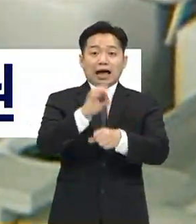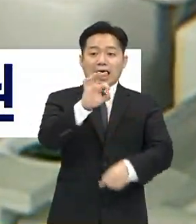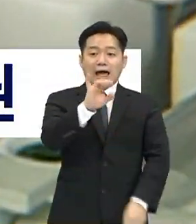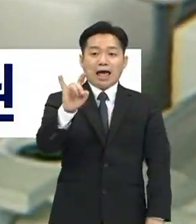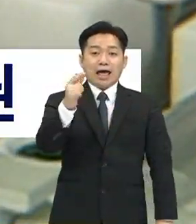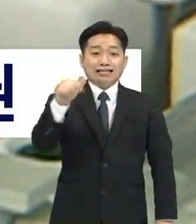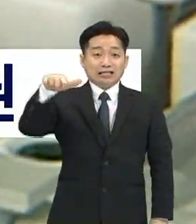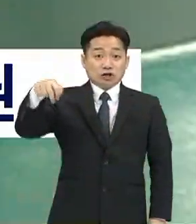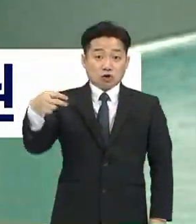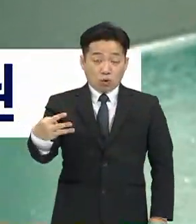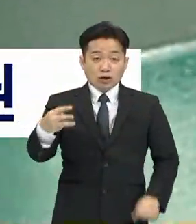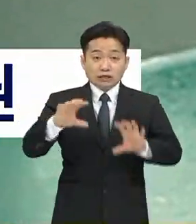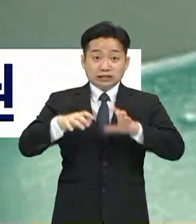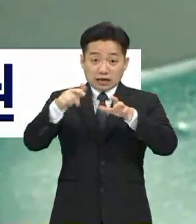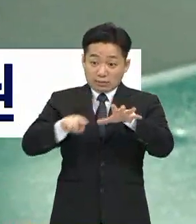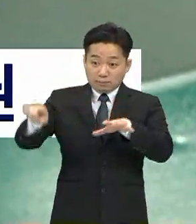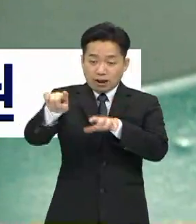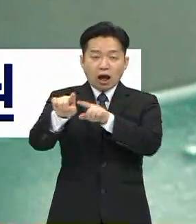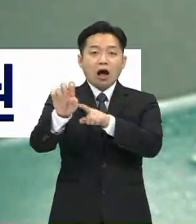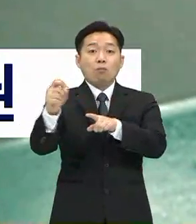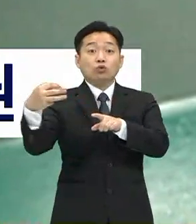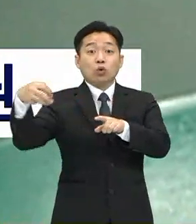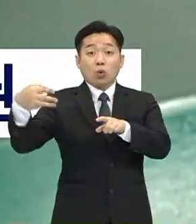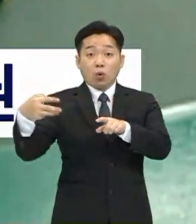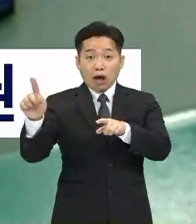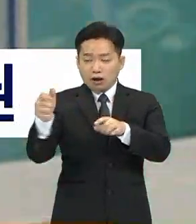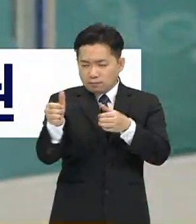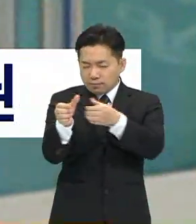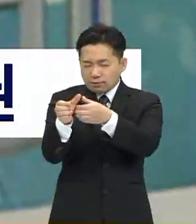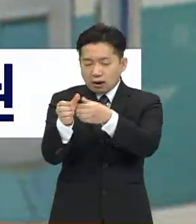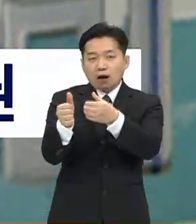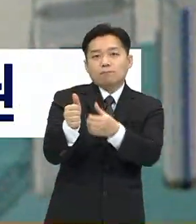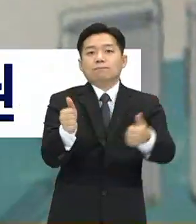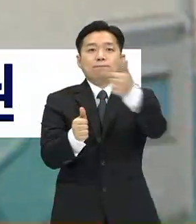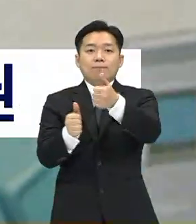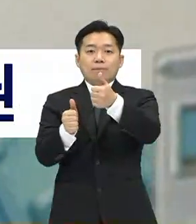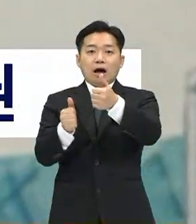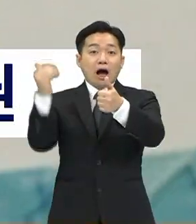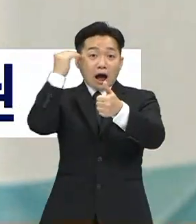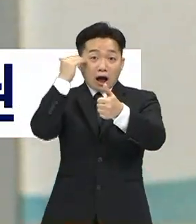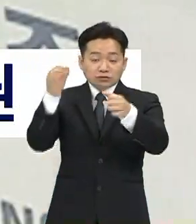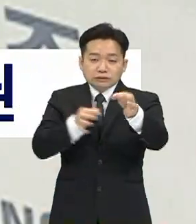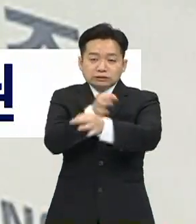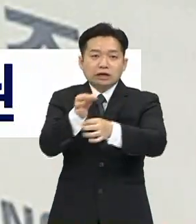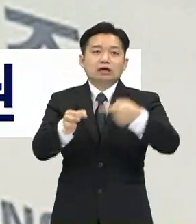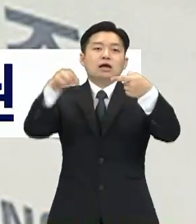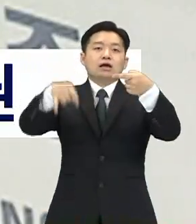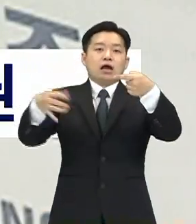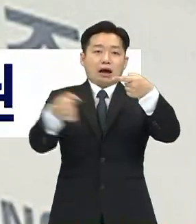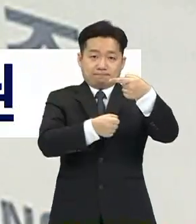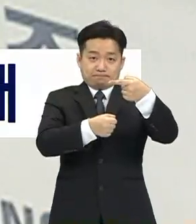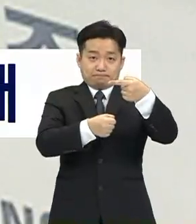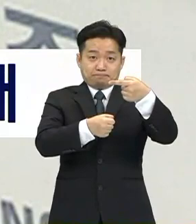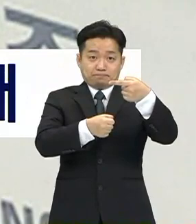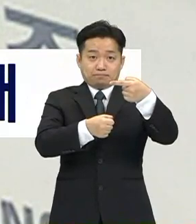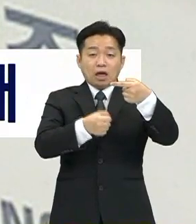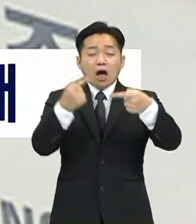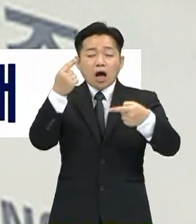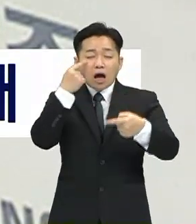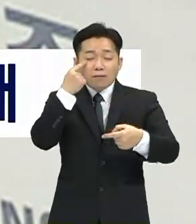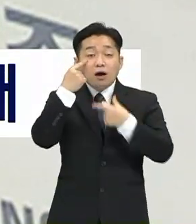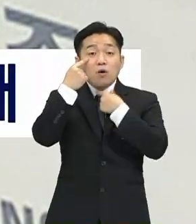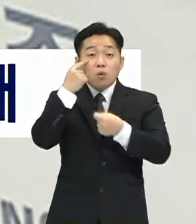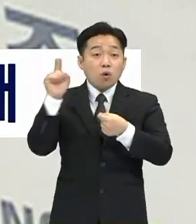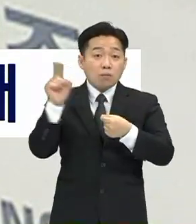당시 세계 시장의 선두였던 모토로라를 제치고 국내 시장을 석권했습니다. 하지만 필생의 도전으로